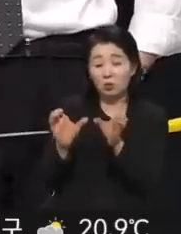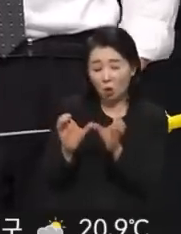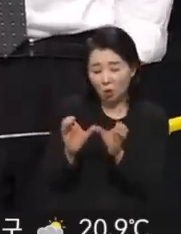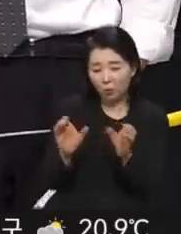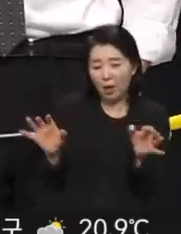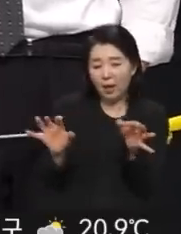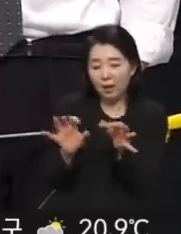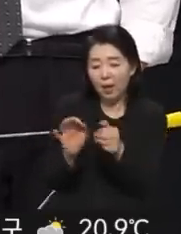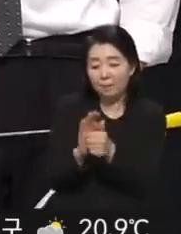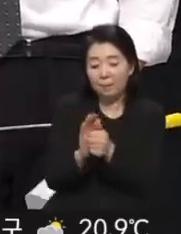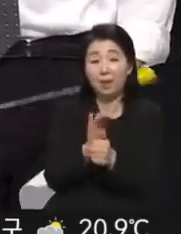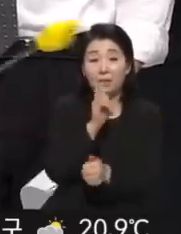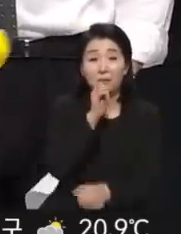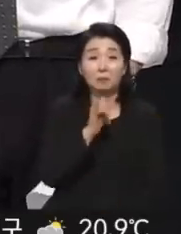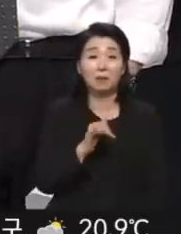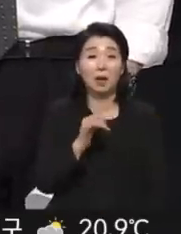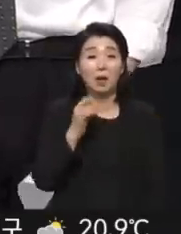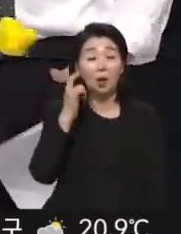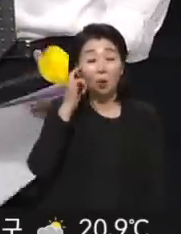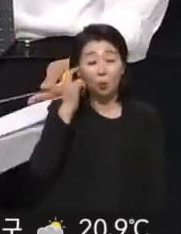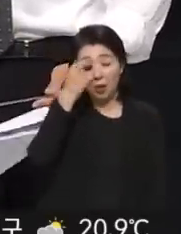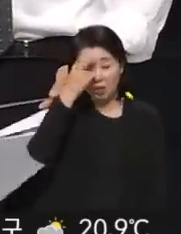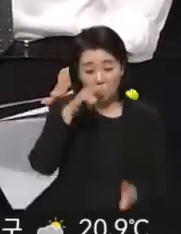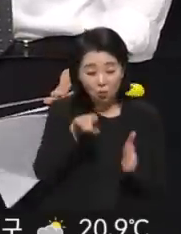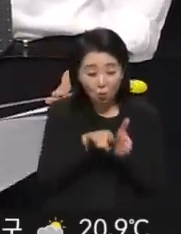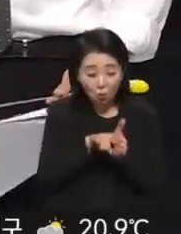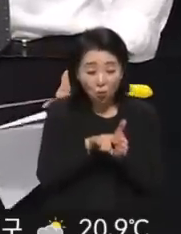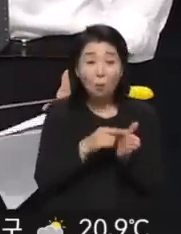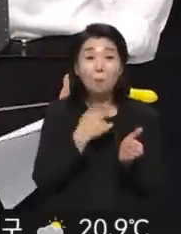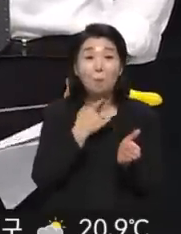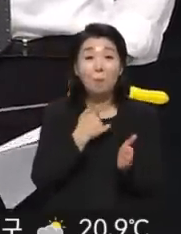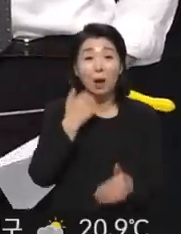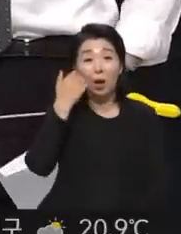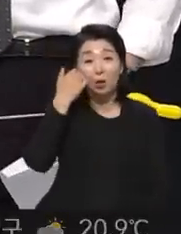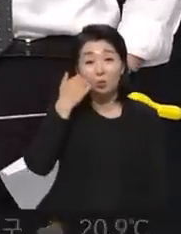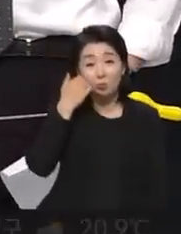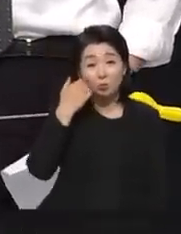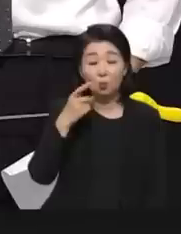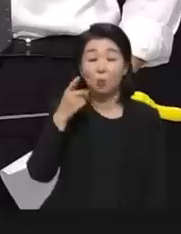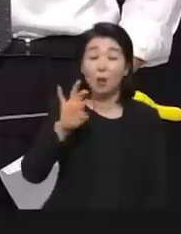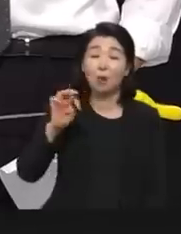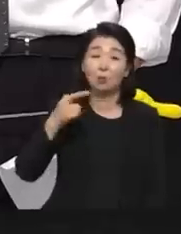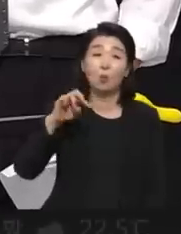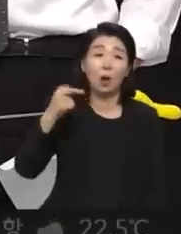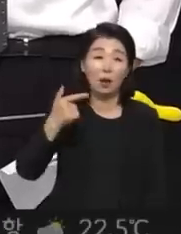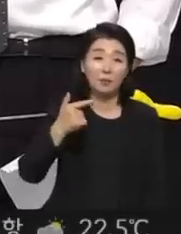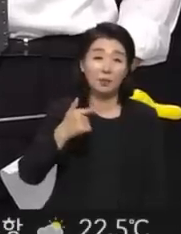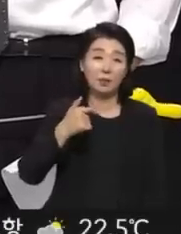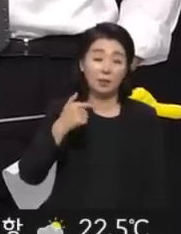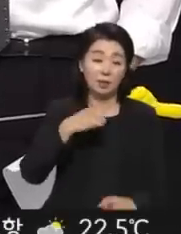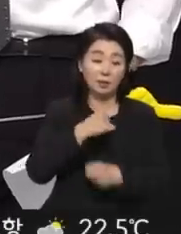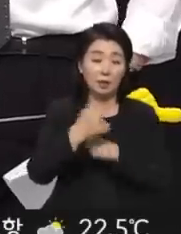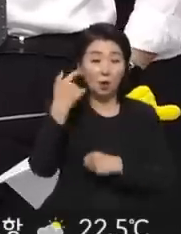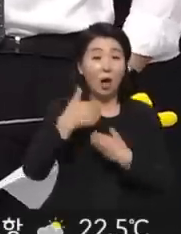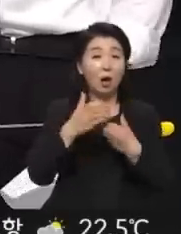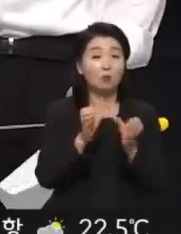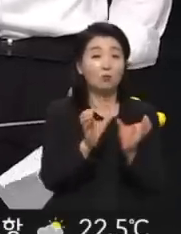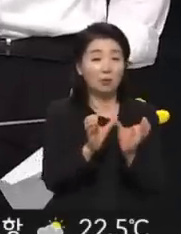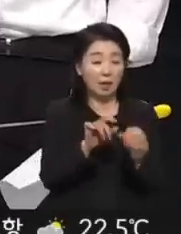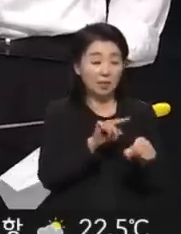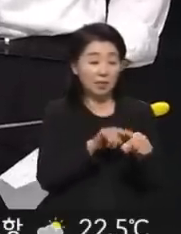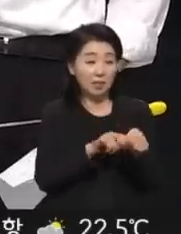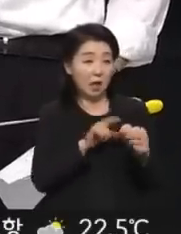더욱 강화됐습니다. 이 독실한 기독교 신자이기도 했던 당시 황교안 자유한국당 대표 일부러 시간을